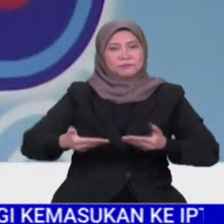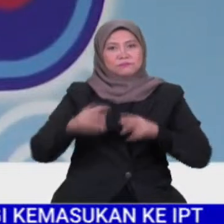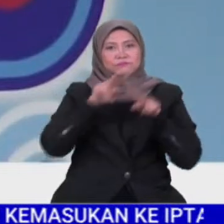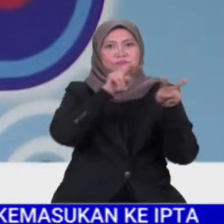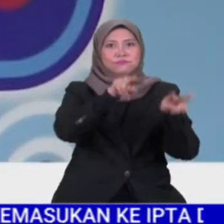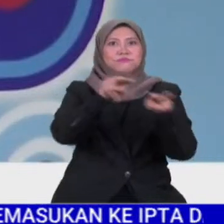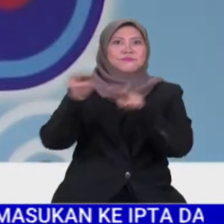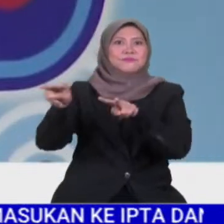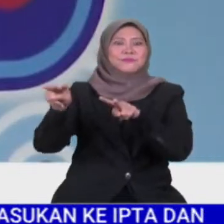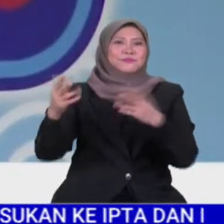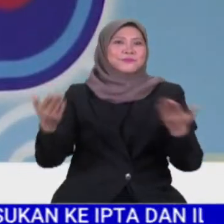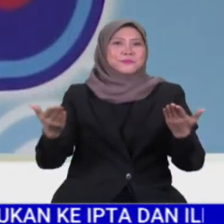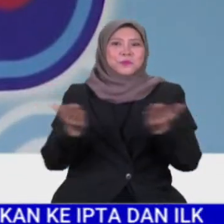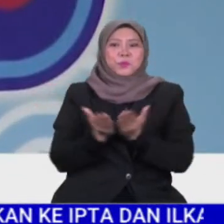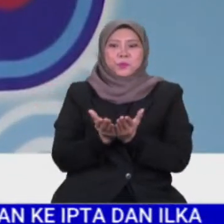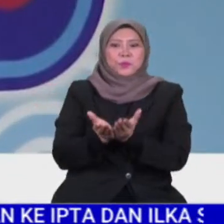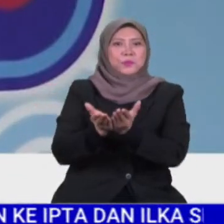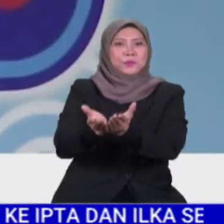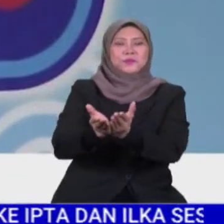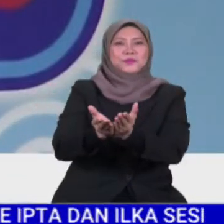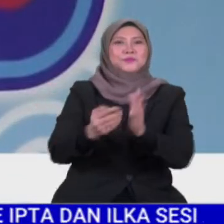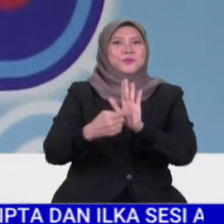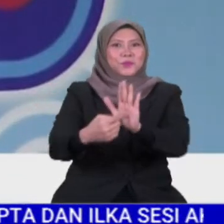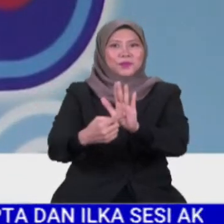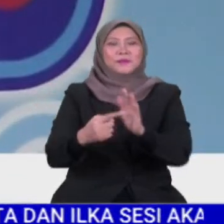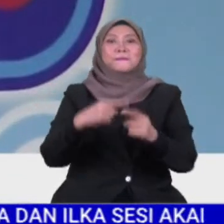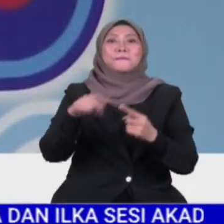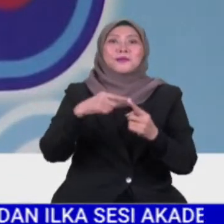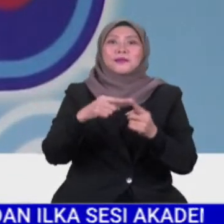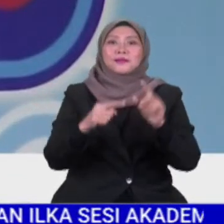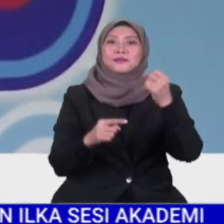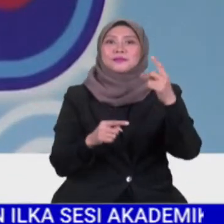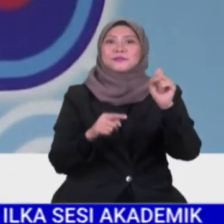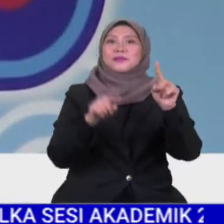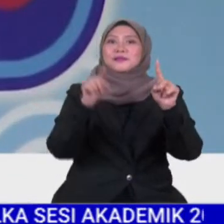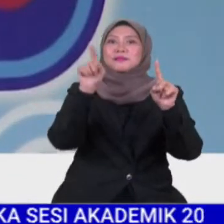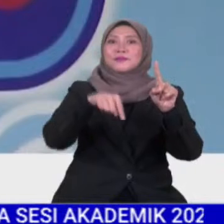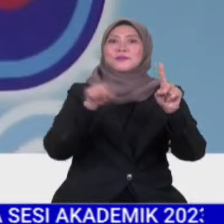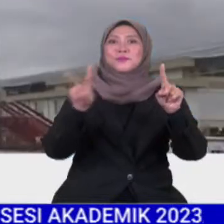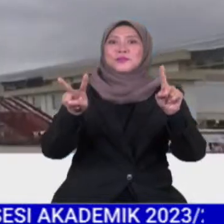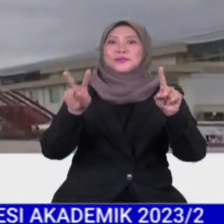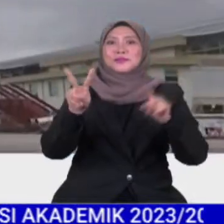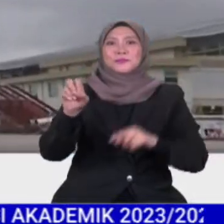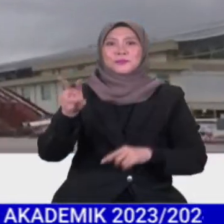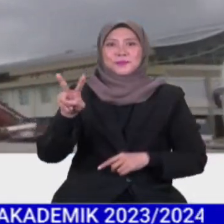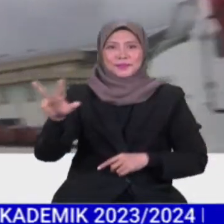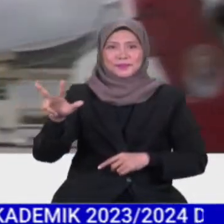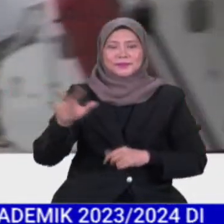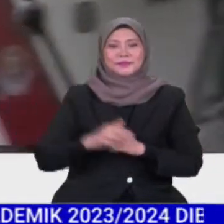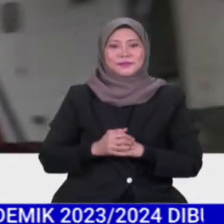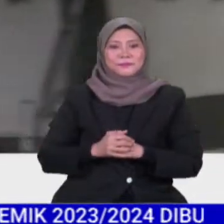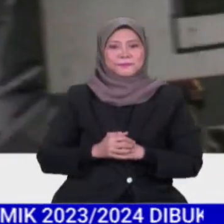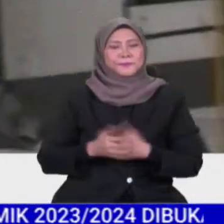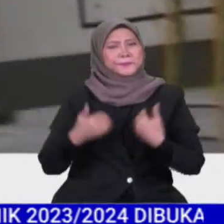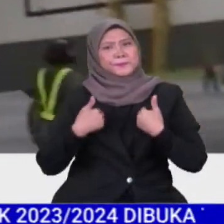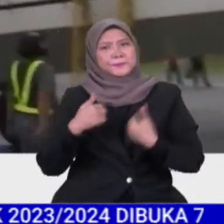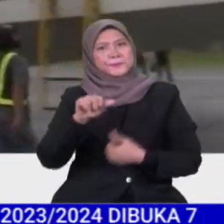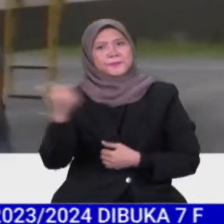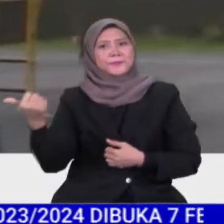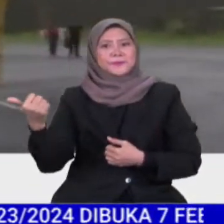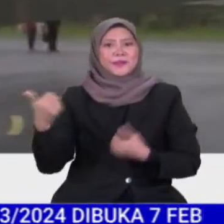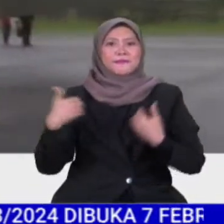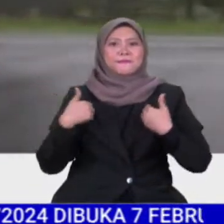menyaksikan eksersis maritim perkasa itu sendiri nanti pada 11 hari bulan Februari 2023. Selain daripada itu, kita ada